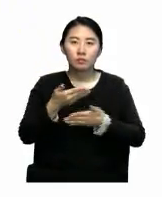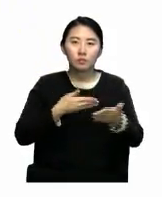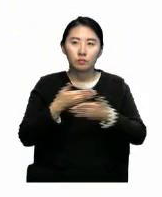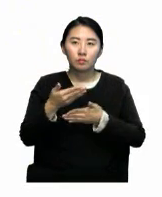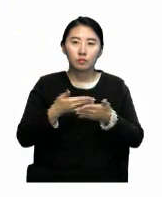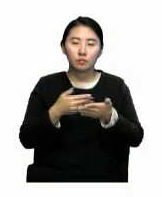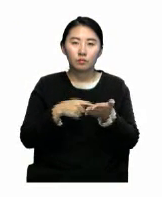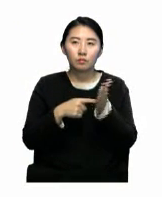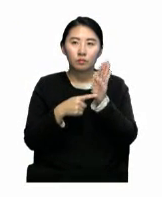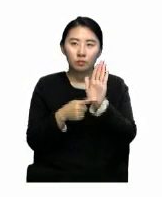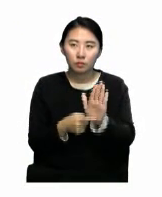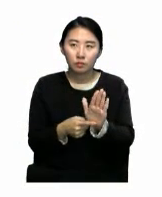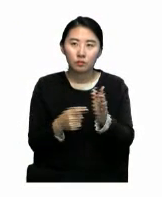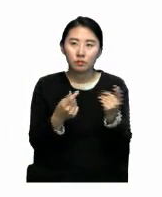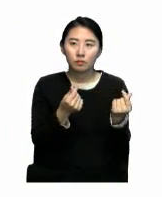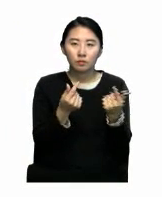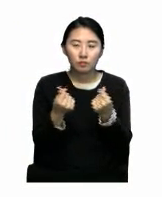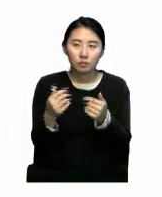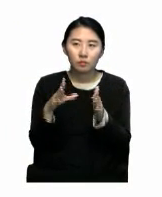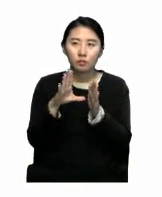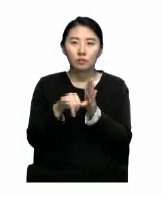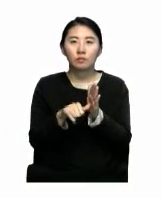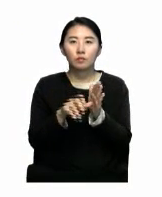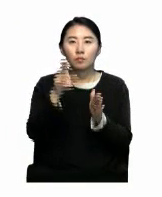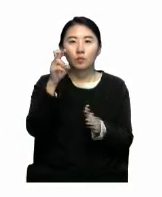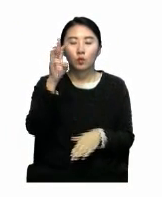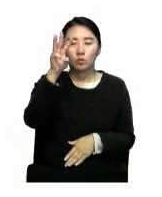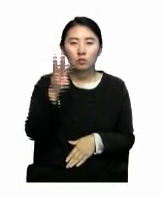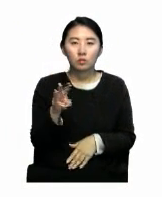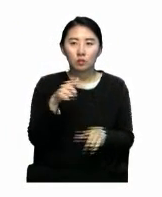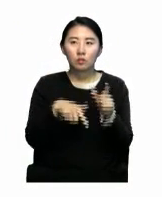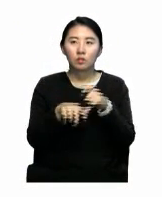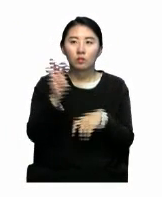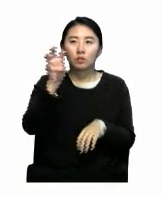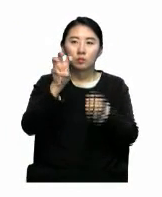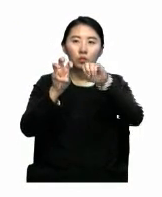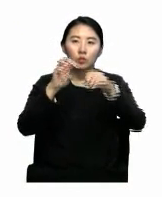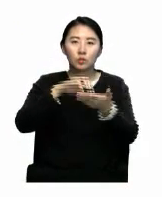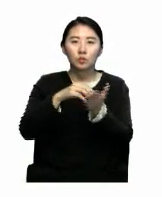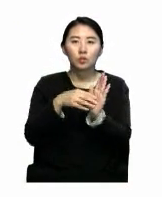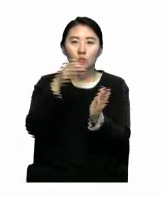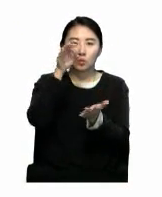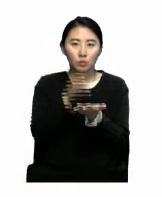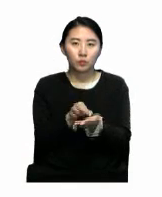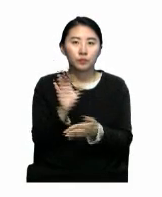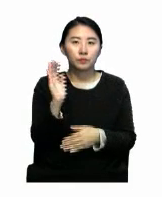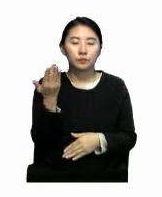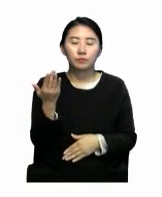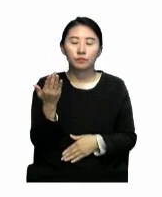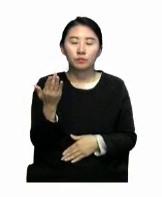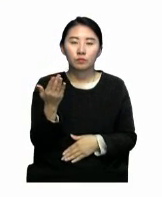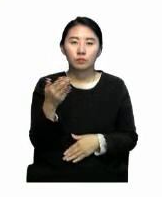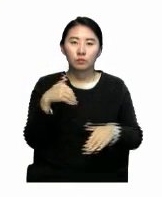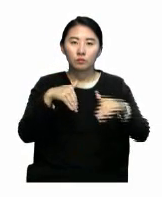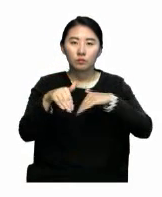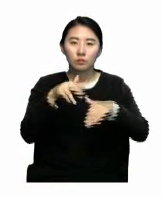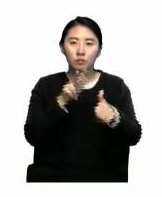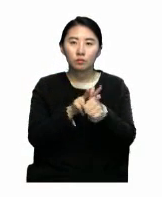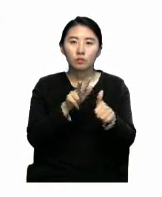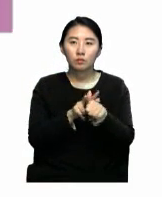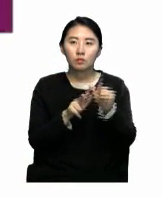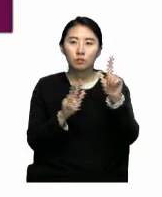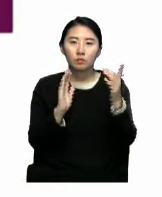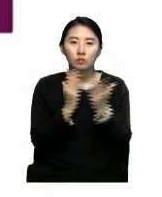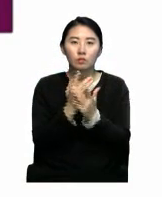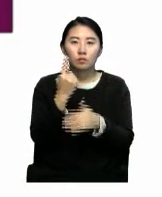한국농수산식품유통공사에 공시된 소매가와 비교해 볼때 포천 로컬푸드가 30% 이상 저렴합니다. 로컬푸드마켓에서 한